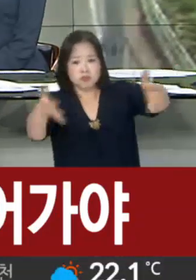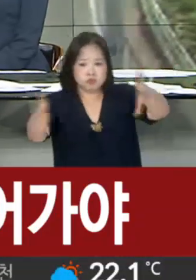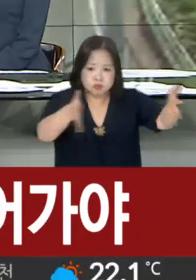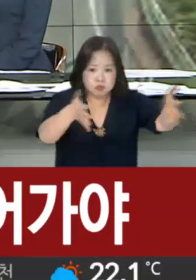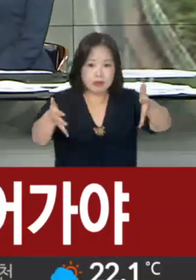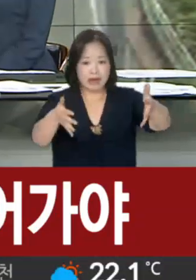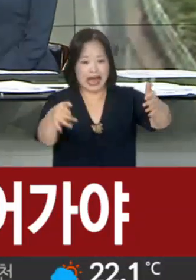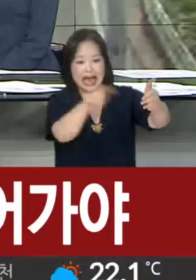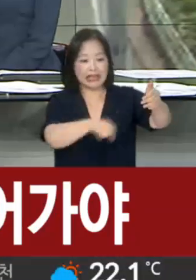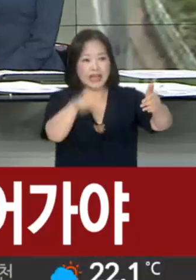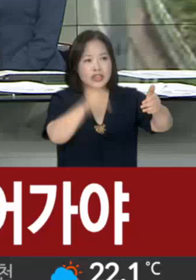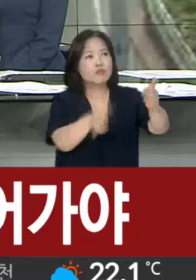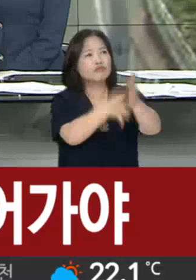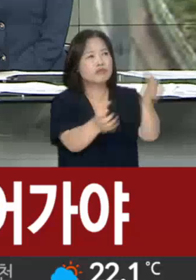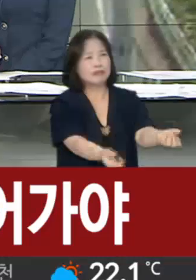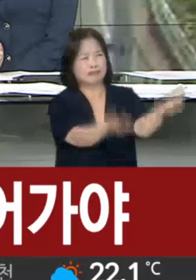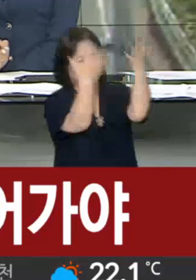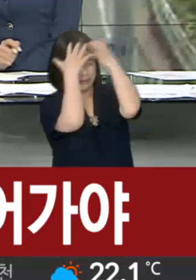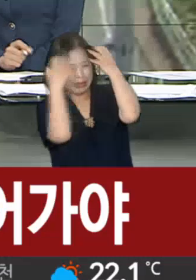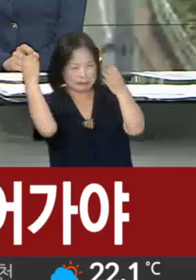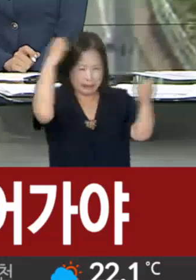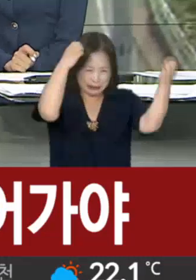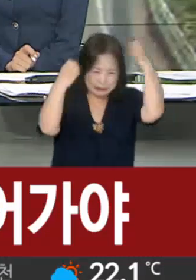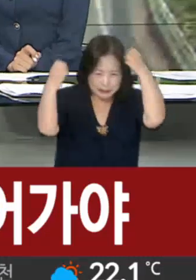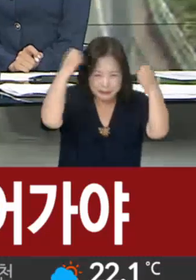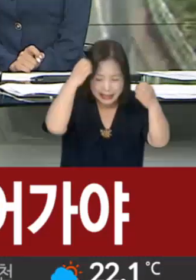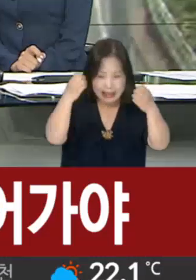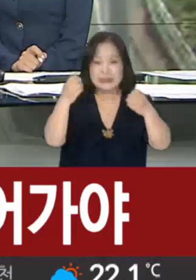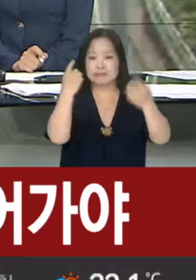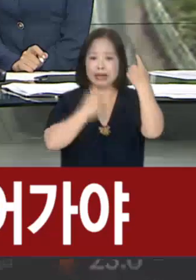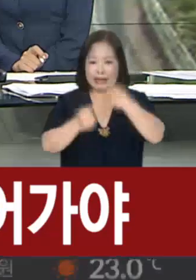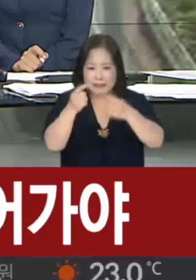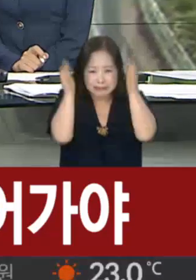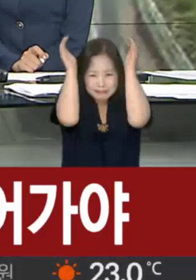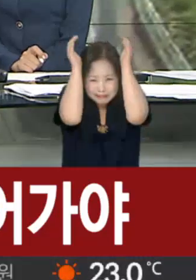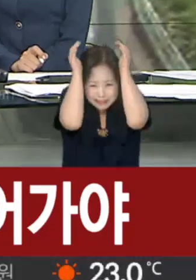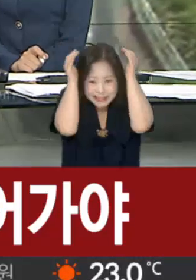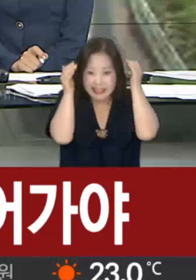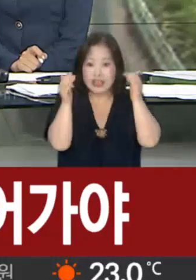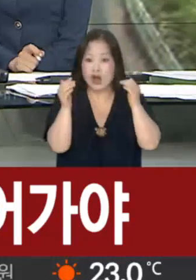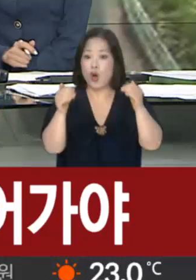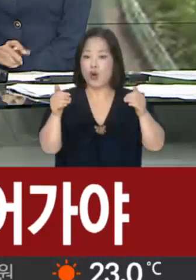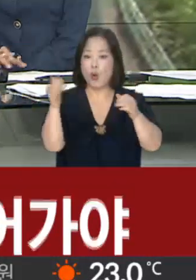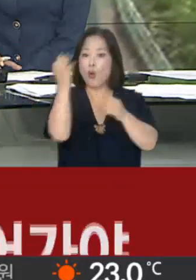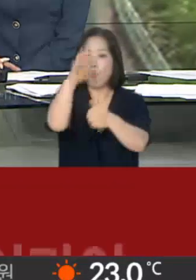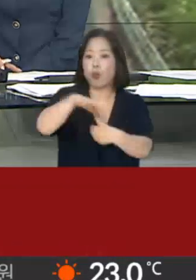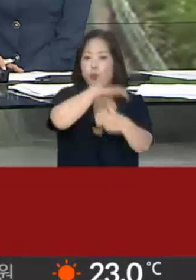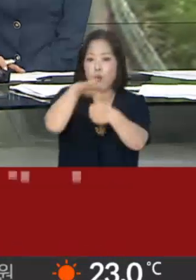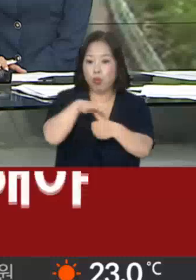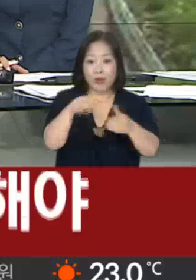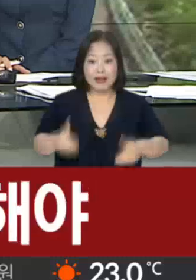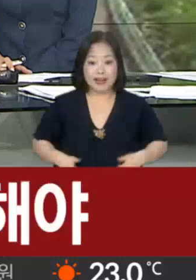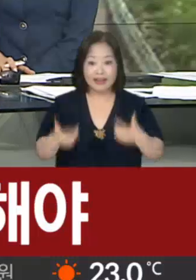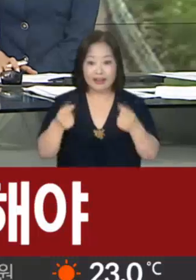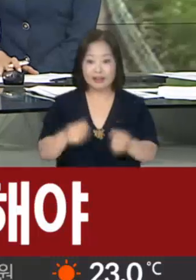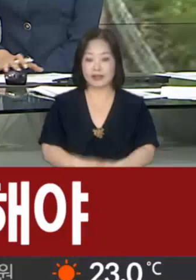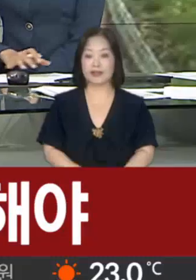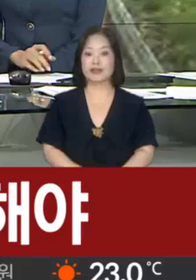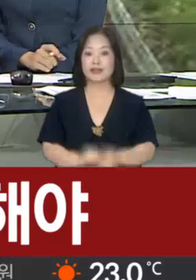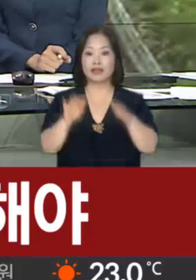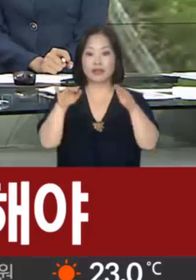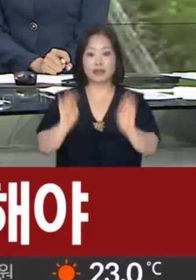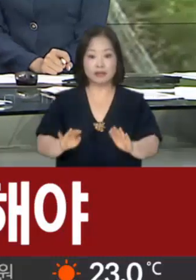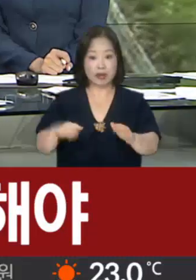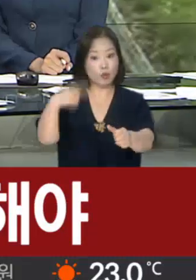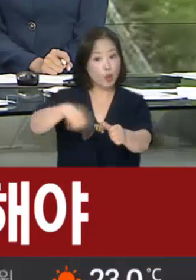안에 있던 물건이 떨어지면서 뭐 맞고 그래서 많이 다쳐서 머리에 뭐 쓰라는 거죠 이렇게. 네 그렇습니다. 네네. 그러면 이런